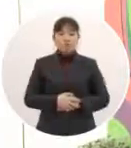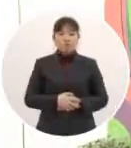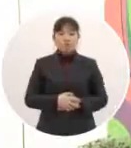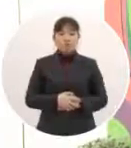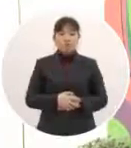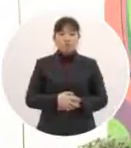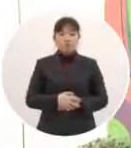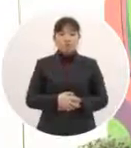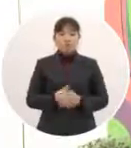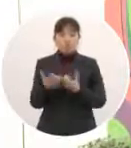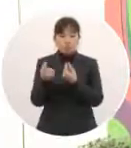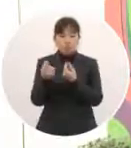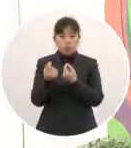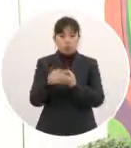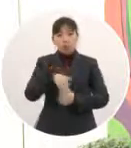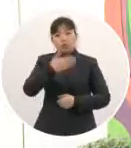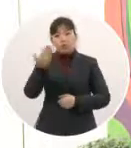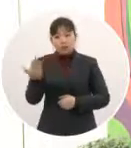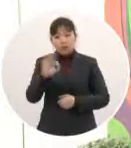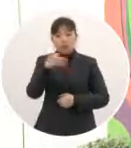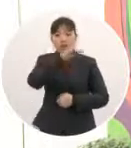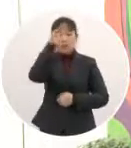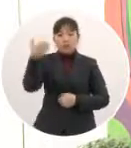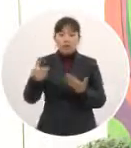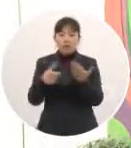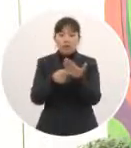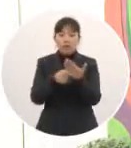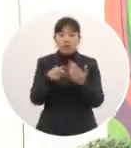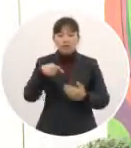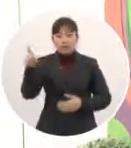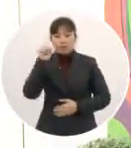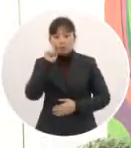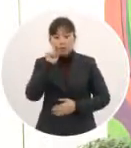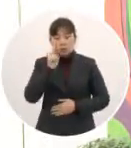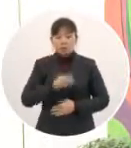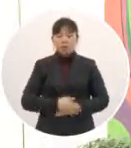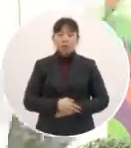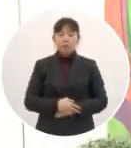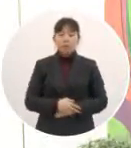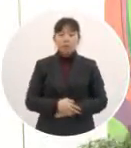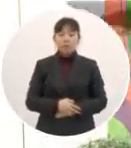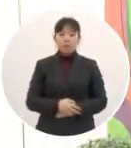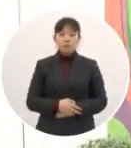じゃあ次は金山駅に行ってみよう。 え？